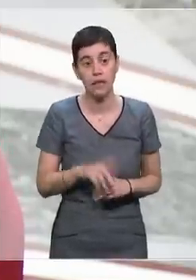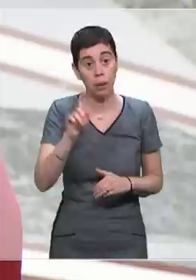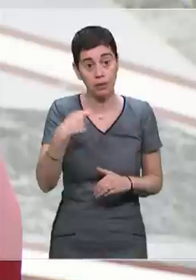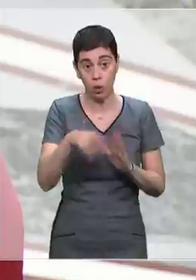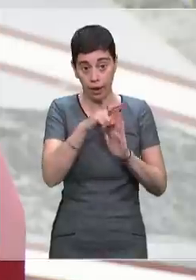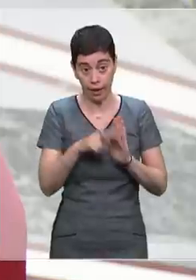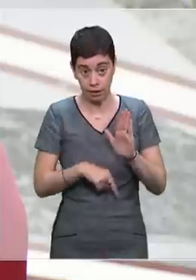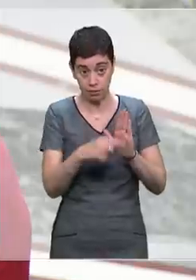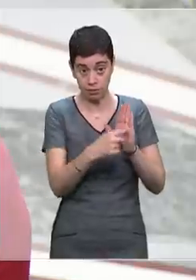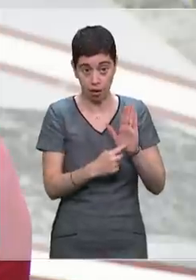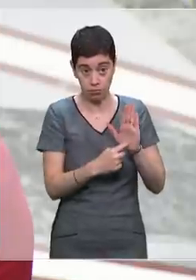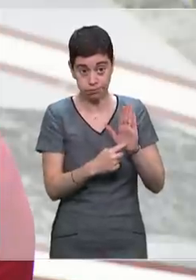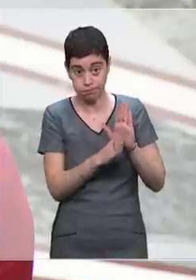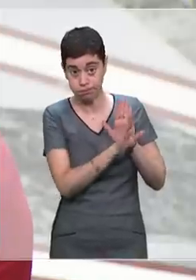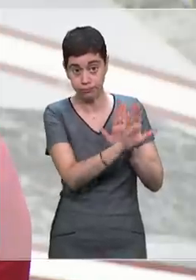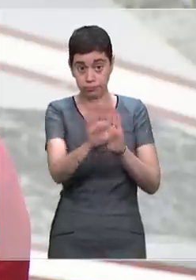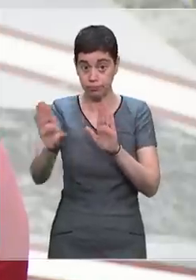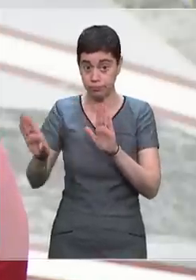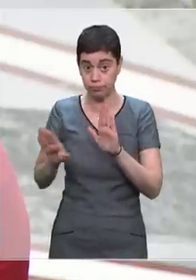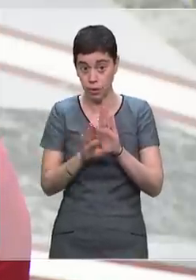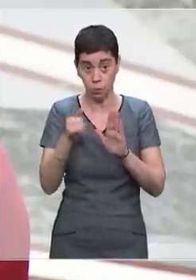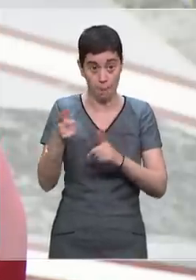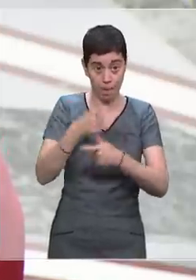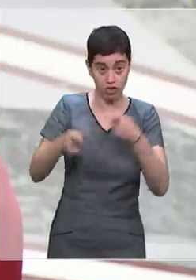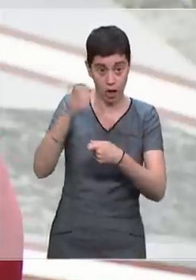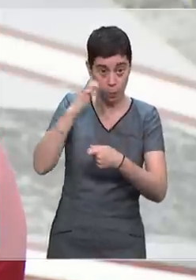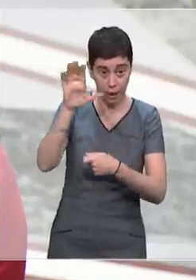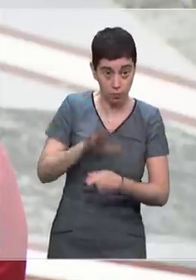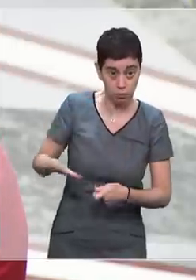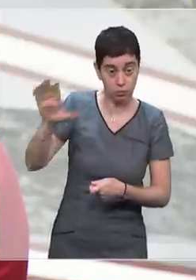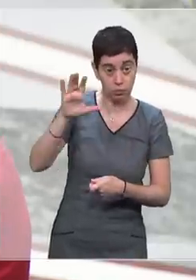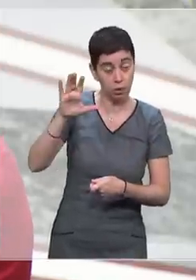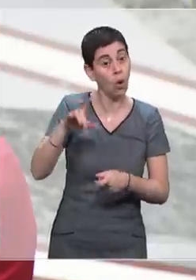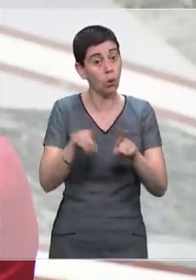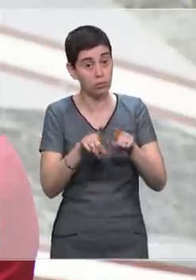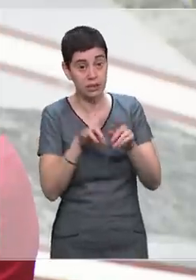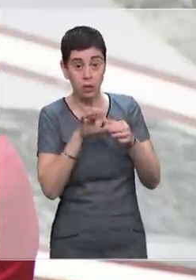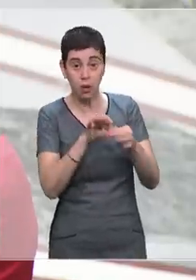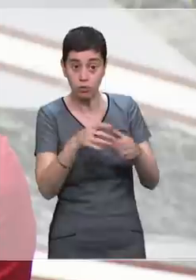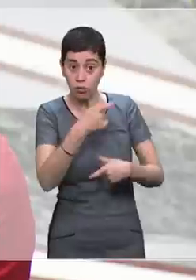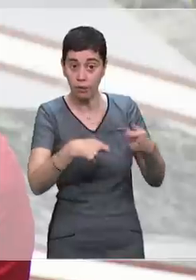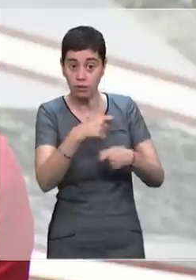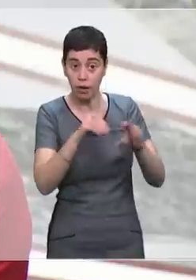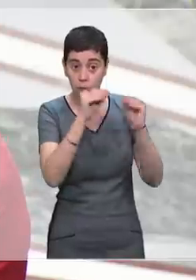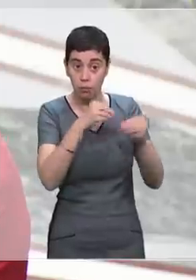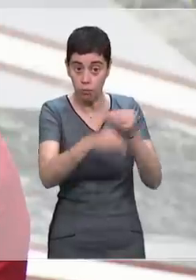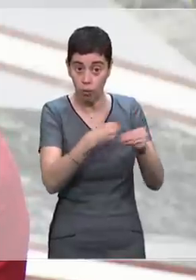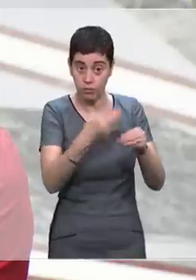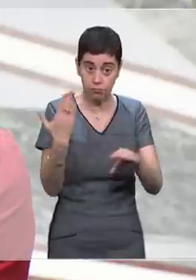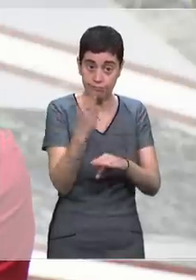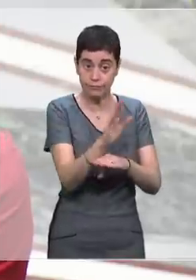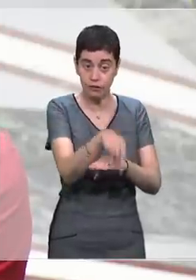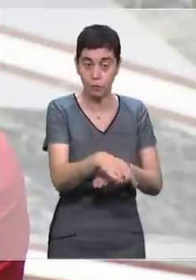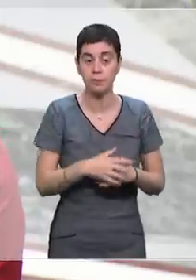règles que nous établissons au sein de notre marché intérieur ou dans nos relations commerciales avec le reste du monde. Alors